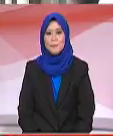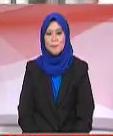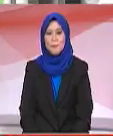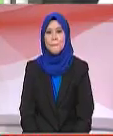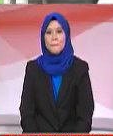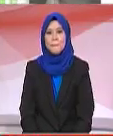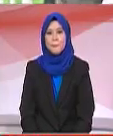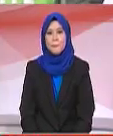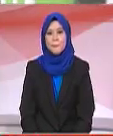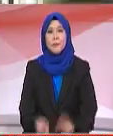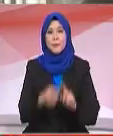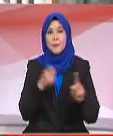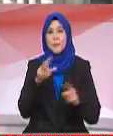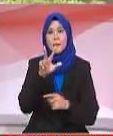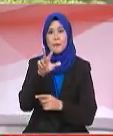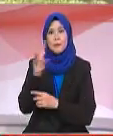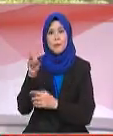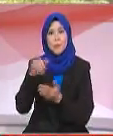Daripada